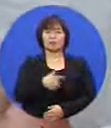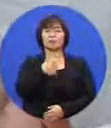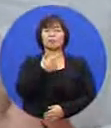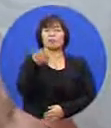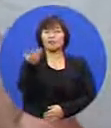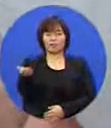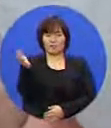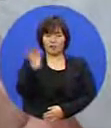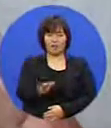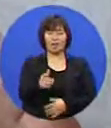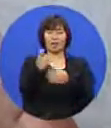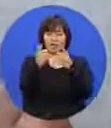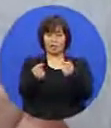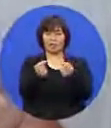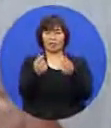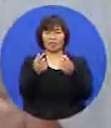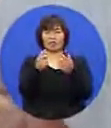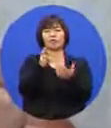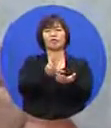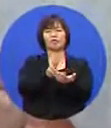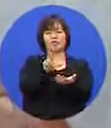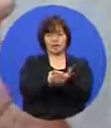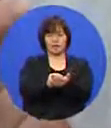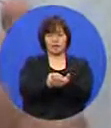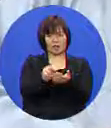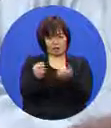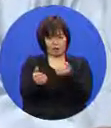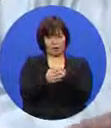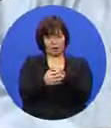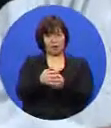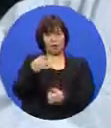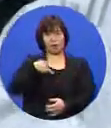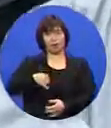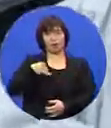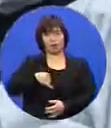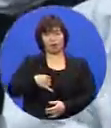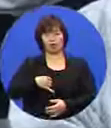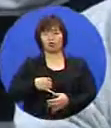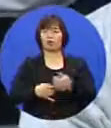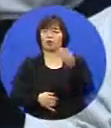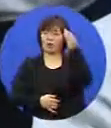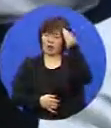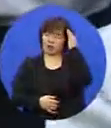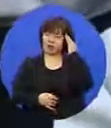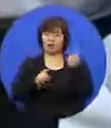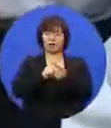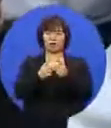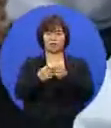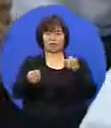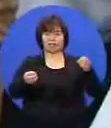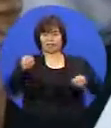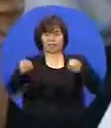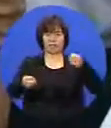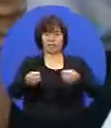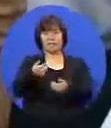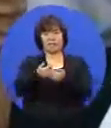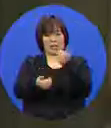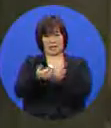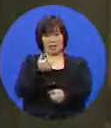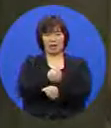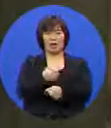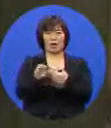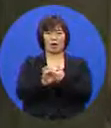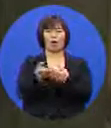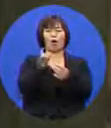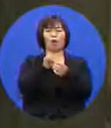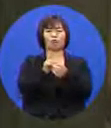그런데 이러한 문제로 저희가 중국과 한국이 대립하고 갈등하면은